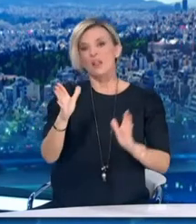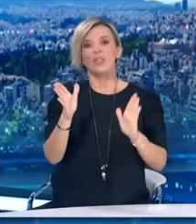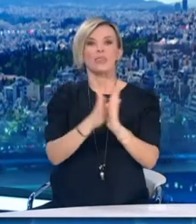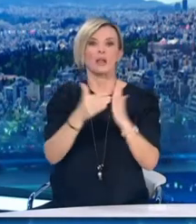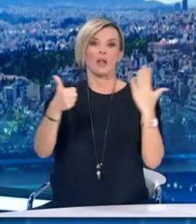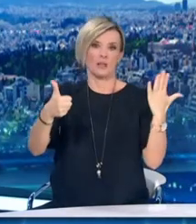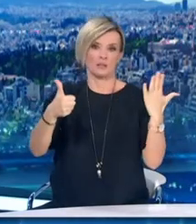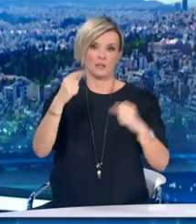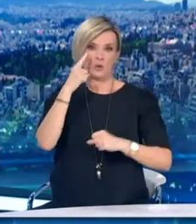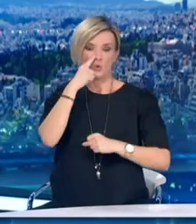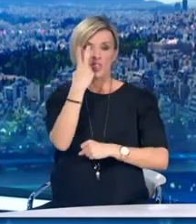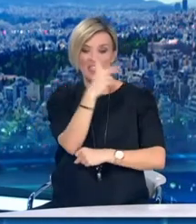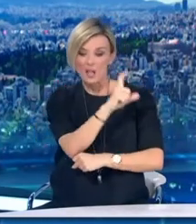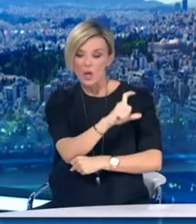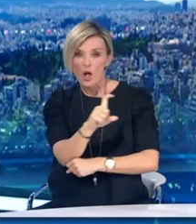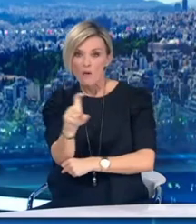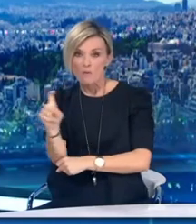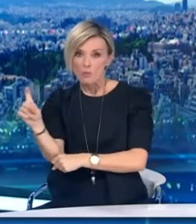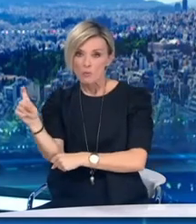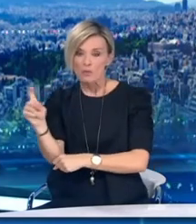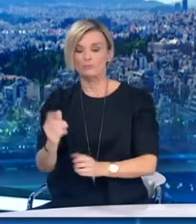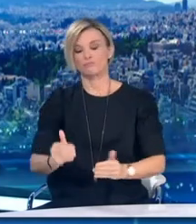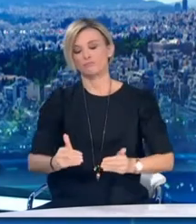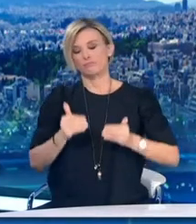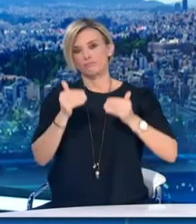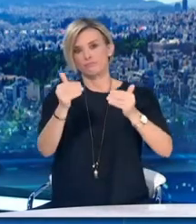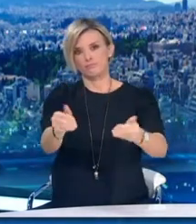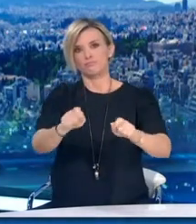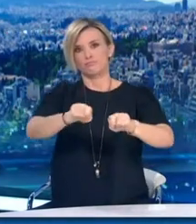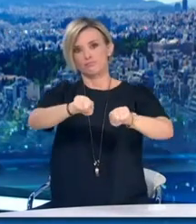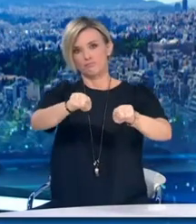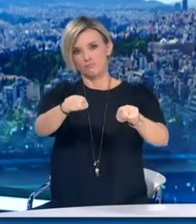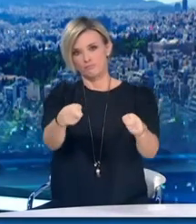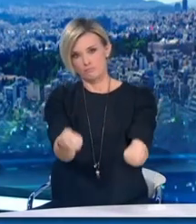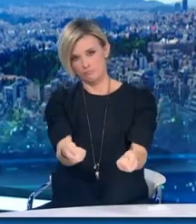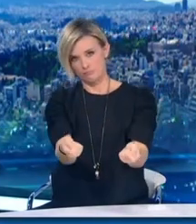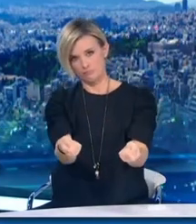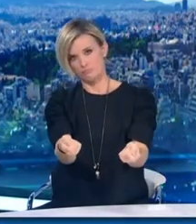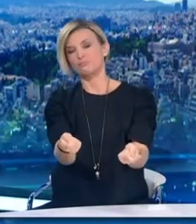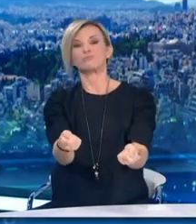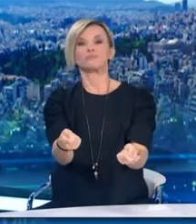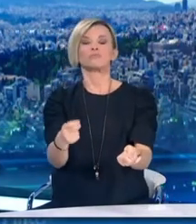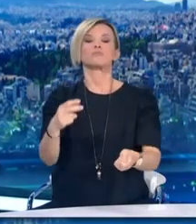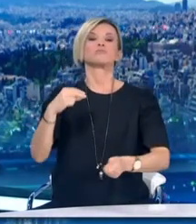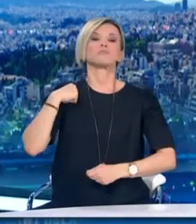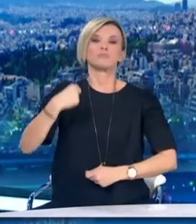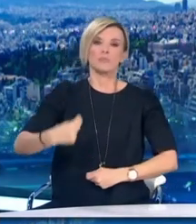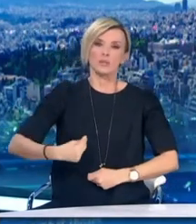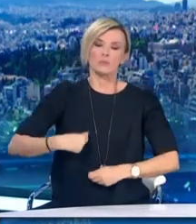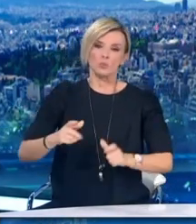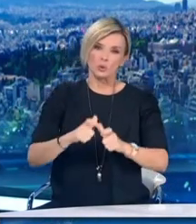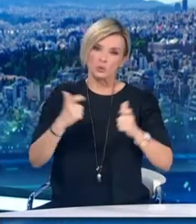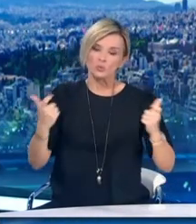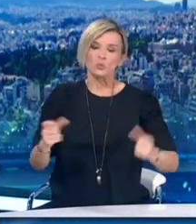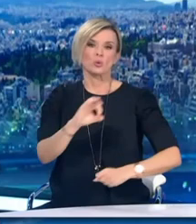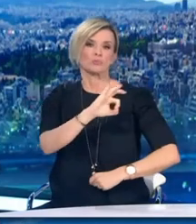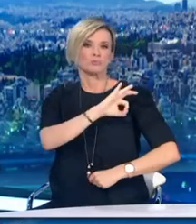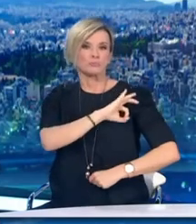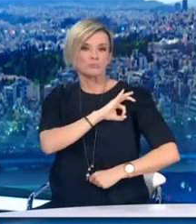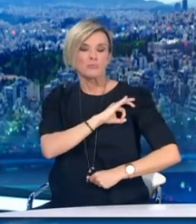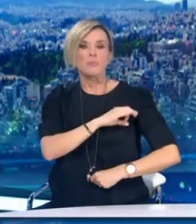Νοεμβρίου, και για 2 εβδομάδες, αναστέλλεται η διαζώσης λειτουργία των δομών πρωτοβάθμιας εκπαίδευσης σε όλη τη